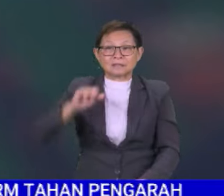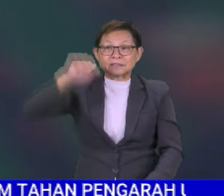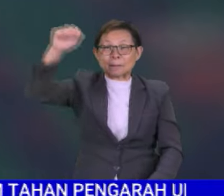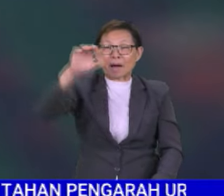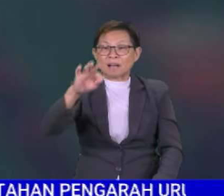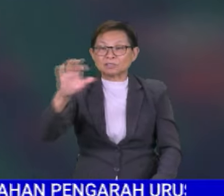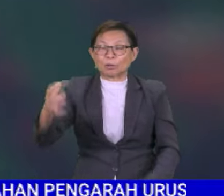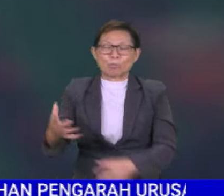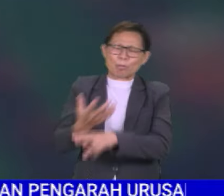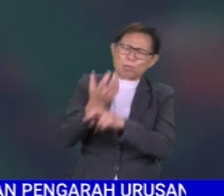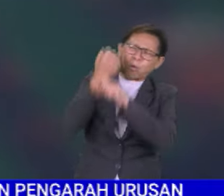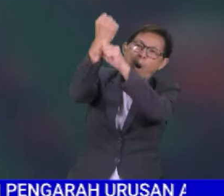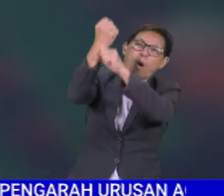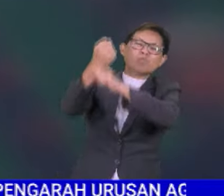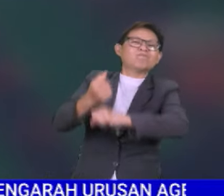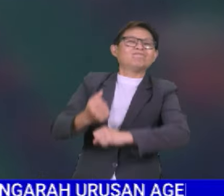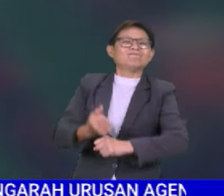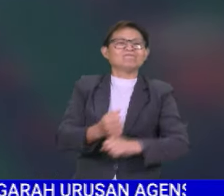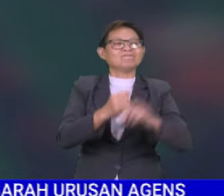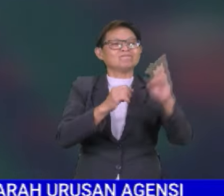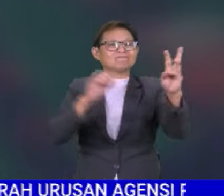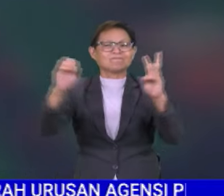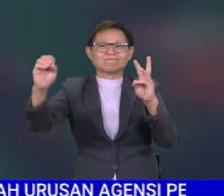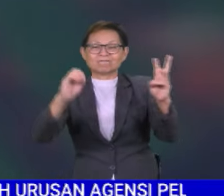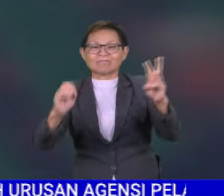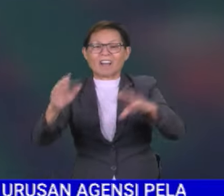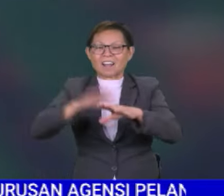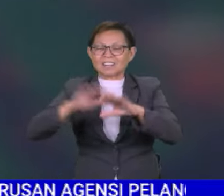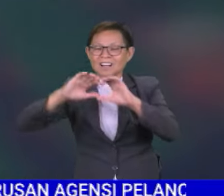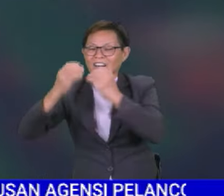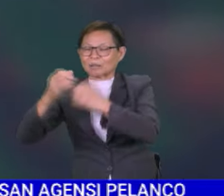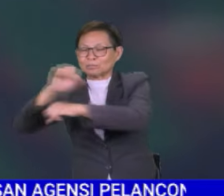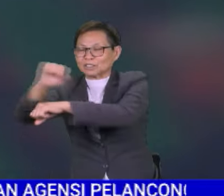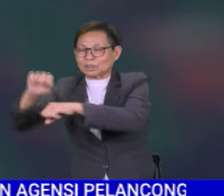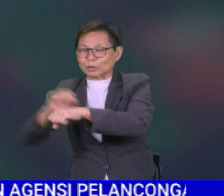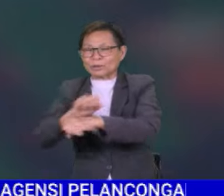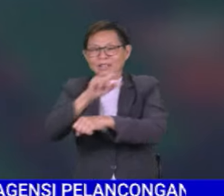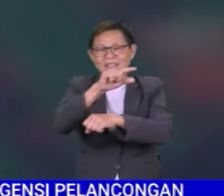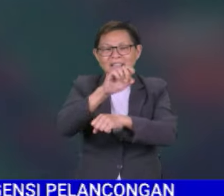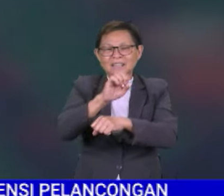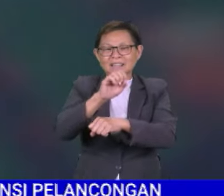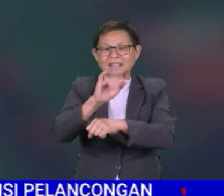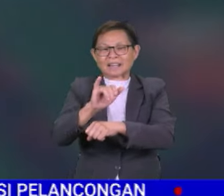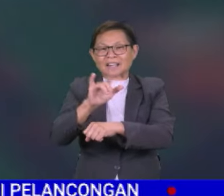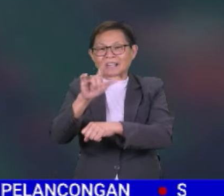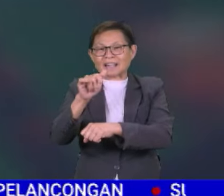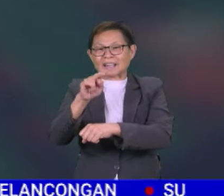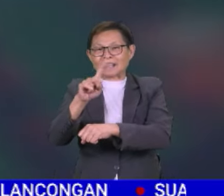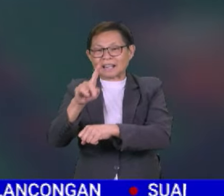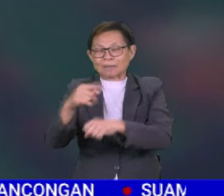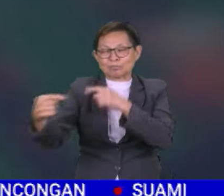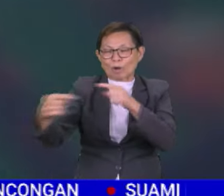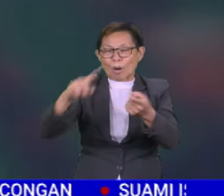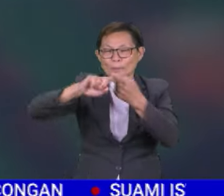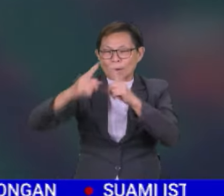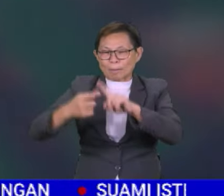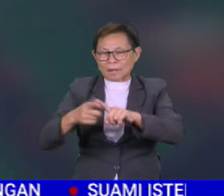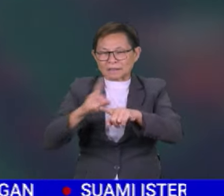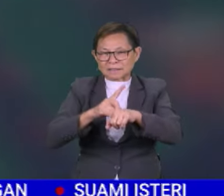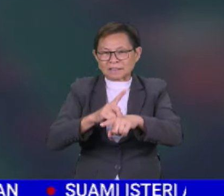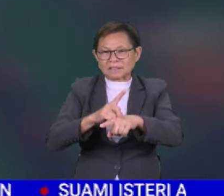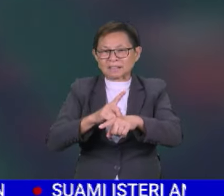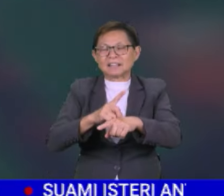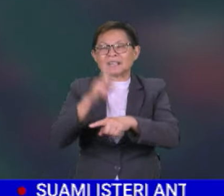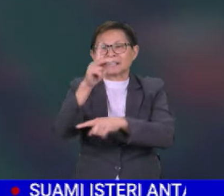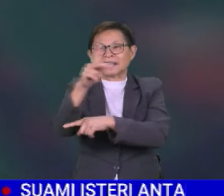FC melakar kemenangan bergaya 6-0 ke atas klub Singapura gelang internasional FC pada aksi persahabatan di